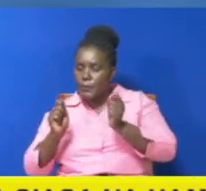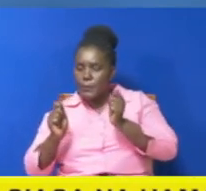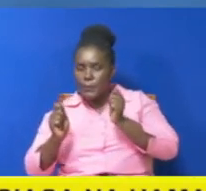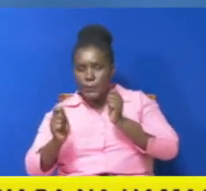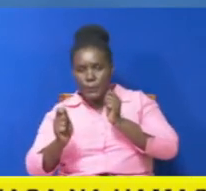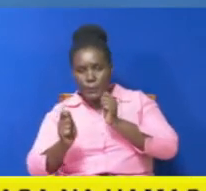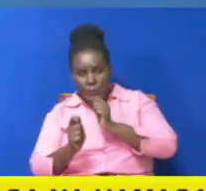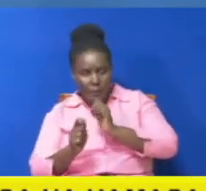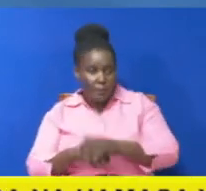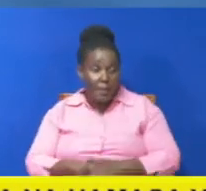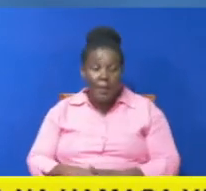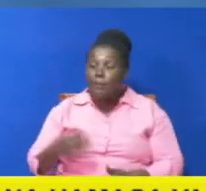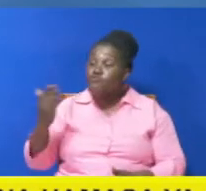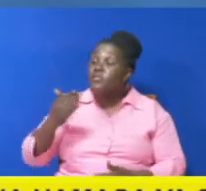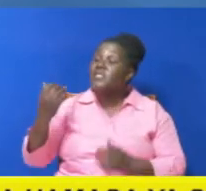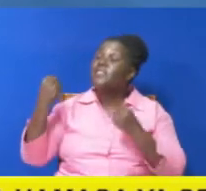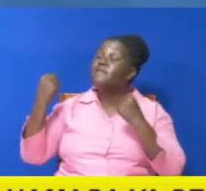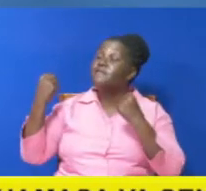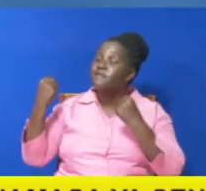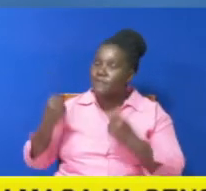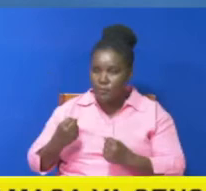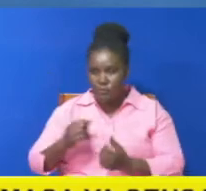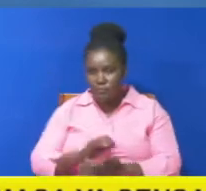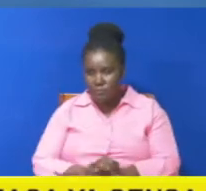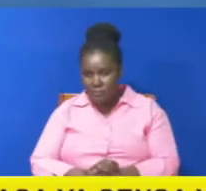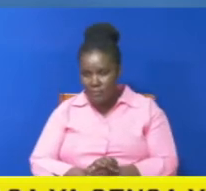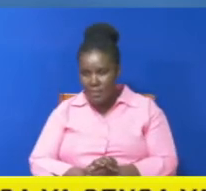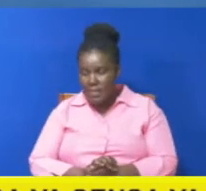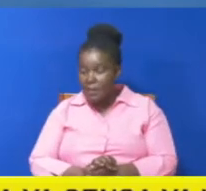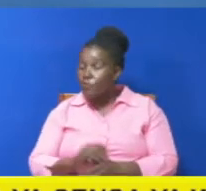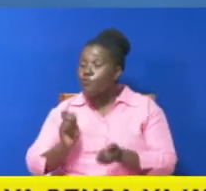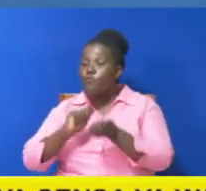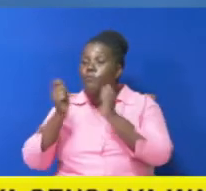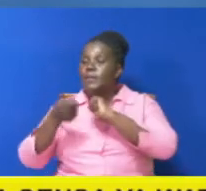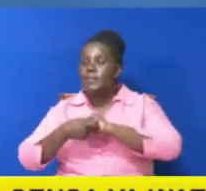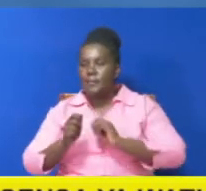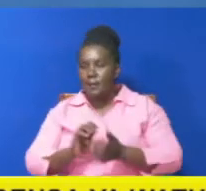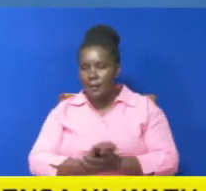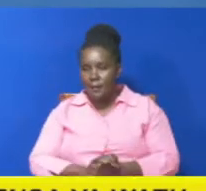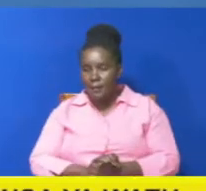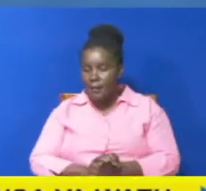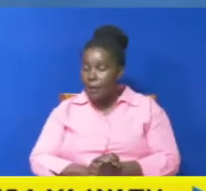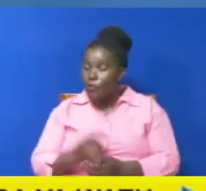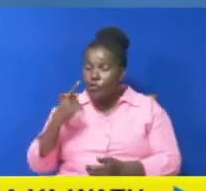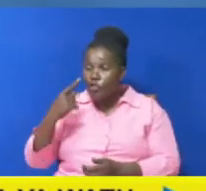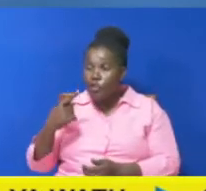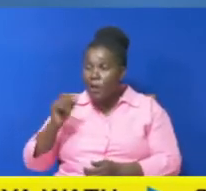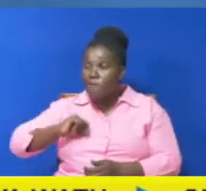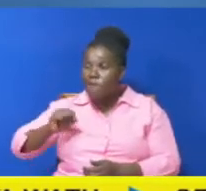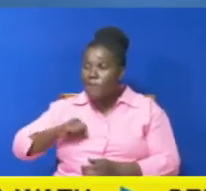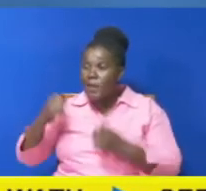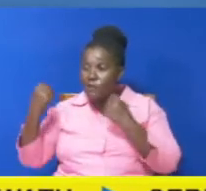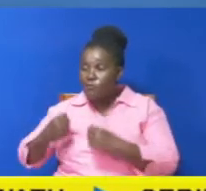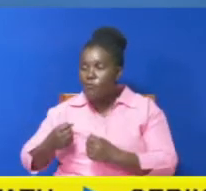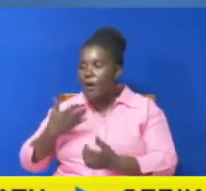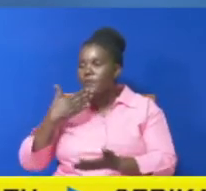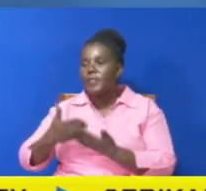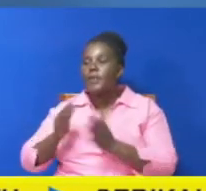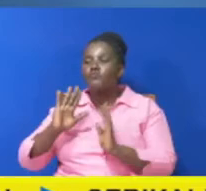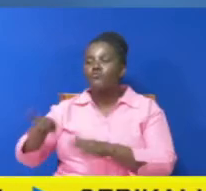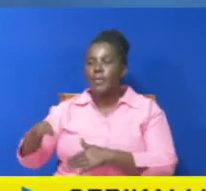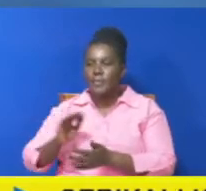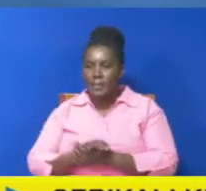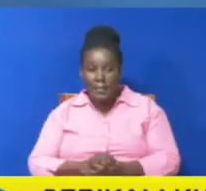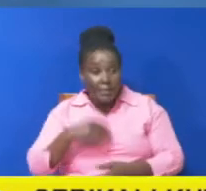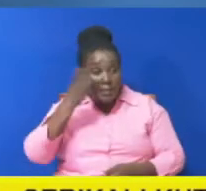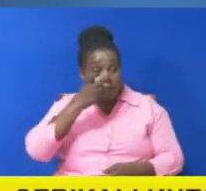Lakini kuna mwingine ni ngumu, kwa unajua huyu mpaka aje atoke huko arudi huko, simwezi, achana naye, tafuta ambaye unajua kwamba huyu mimi